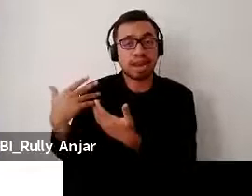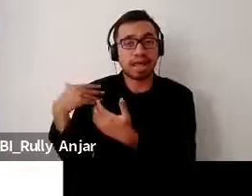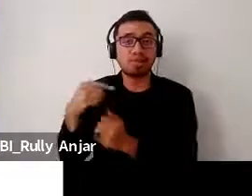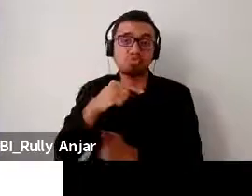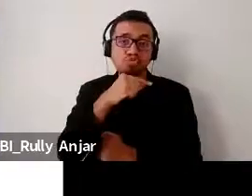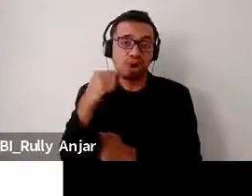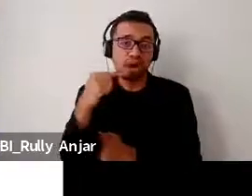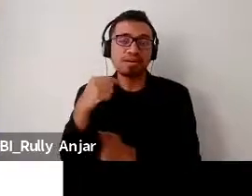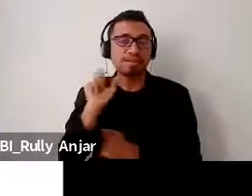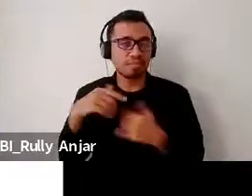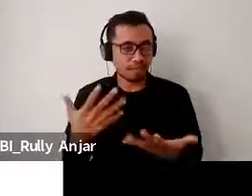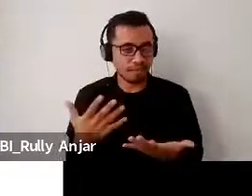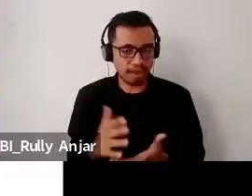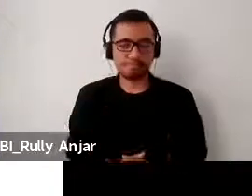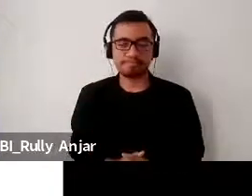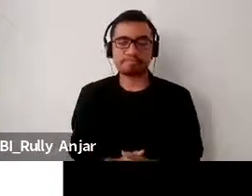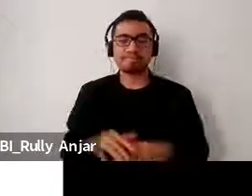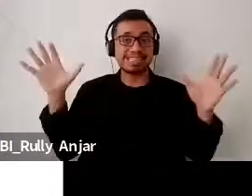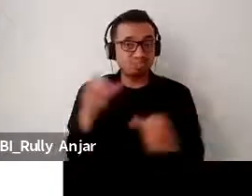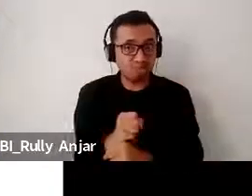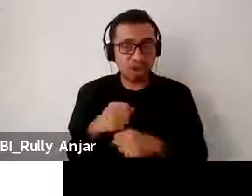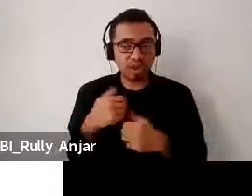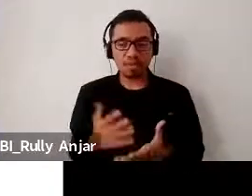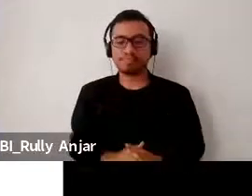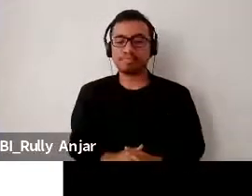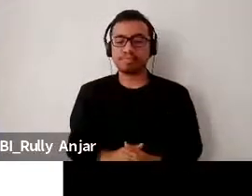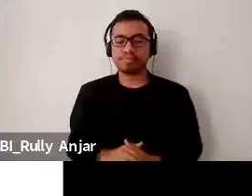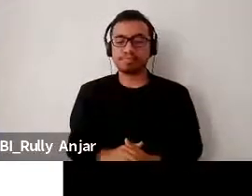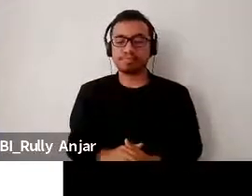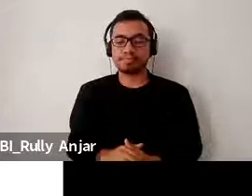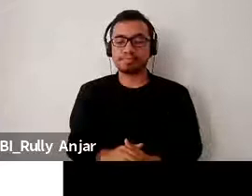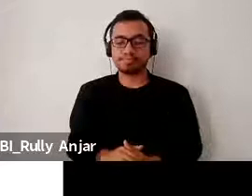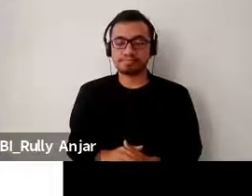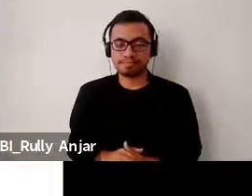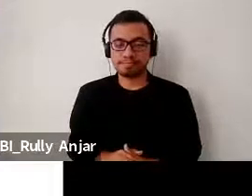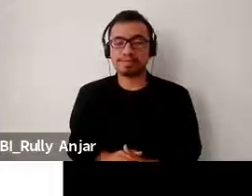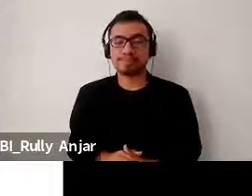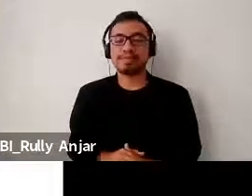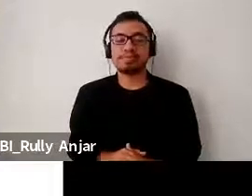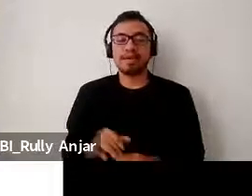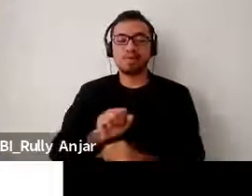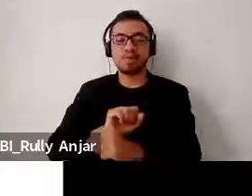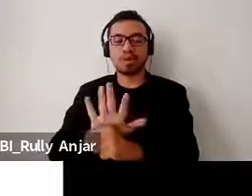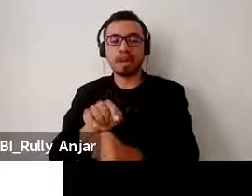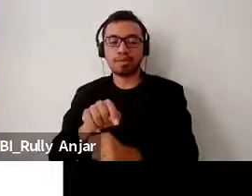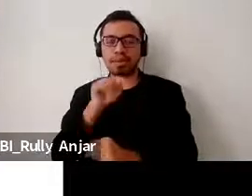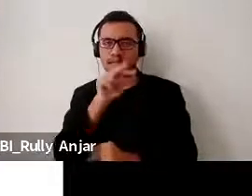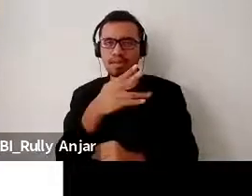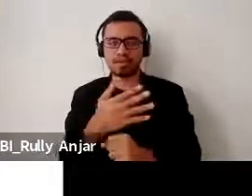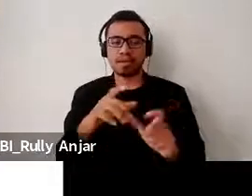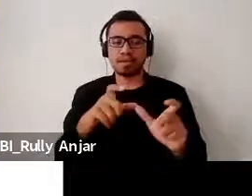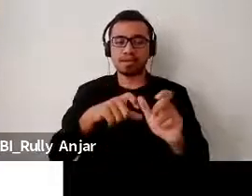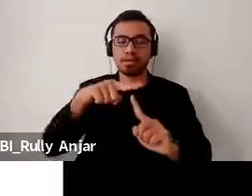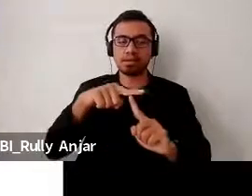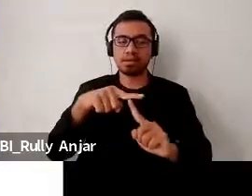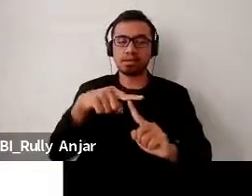bahwa COVID itu memperlihatkan kepada kita tentang ketimpangan struktural yang sebenarnya sudah ada gitu, tapi banyak orang